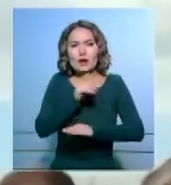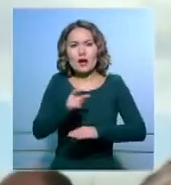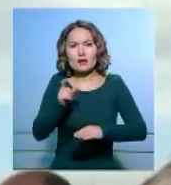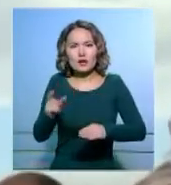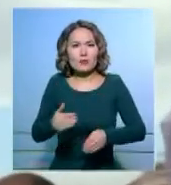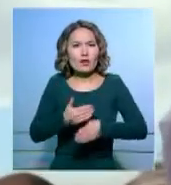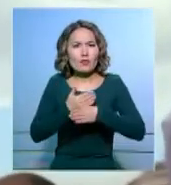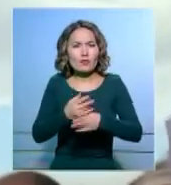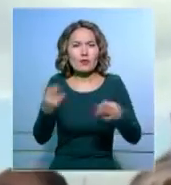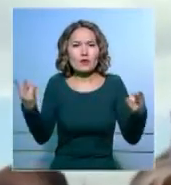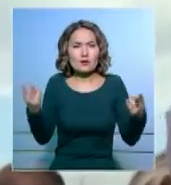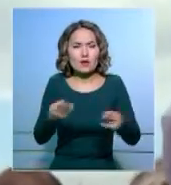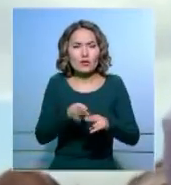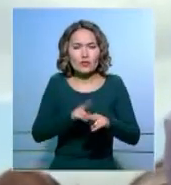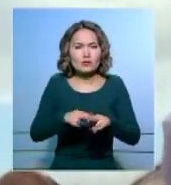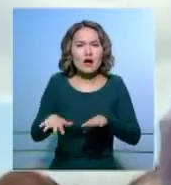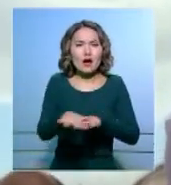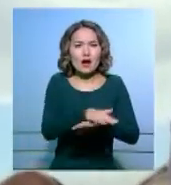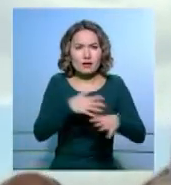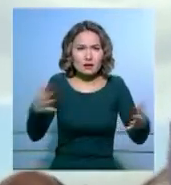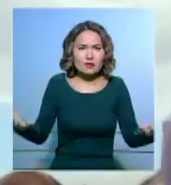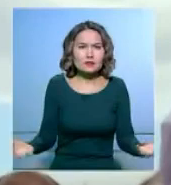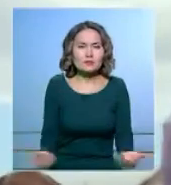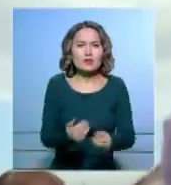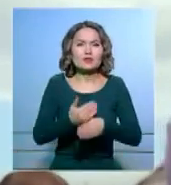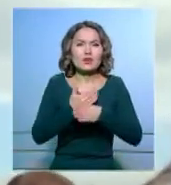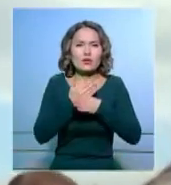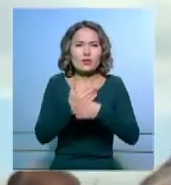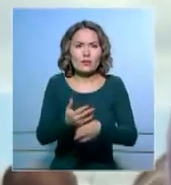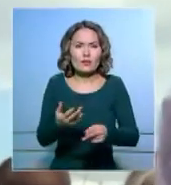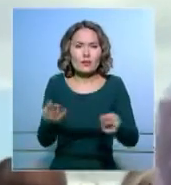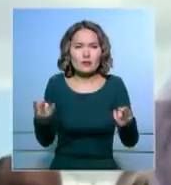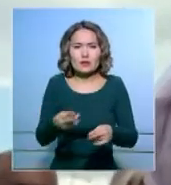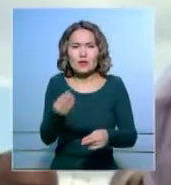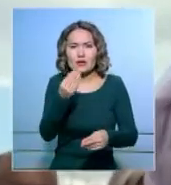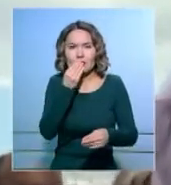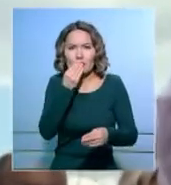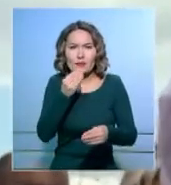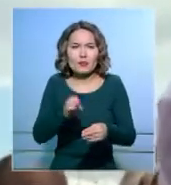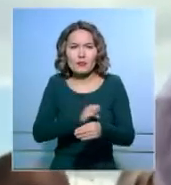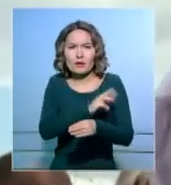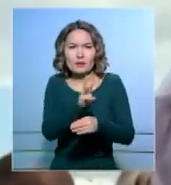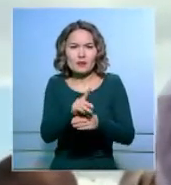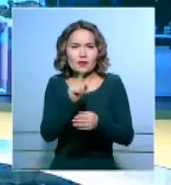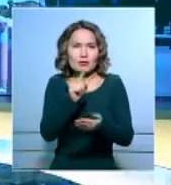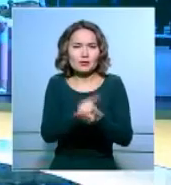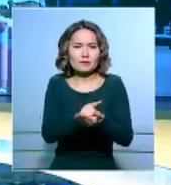өтетін саммитте осы мәселе міндетті түрде қозғалып, оны шешудің тиімді жолдарын талдайтын боламыз.